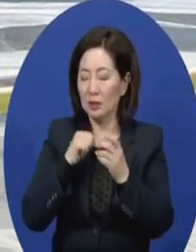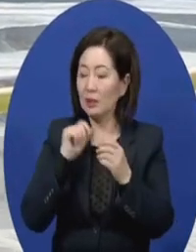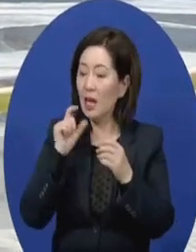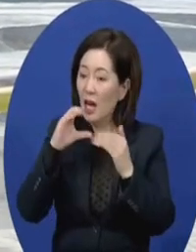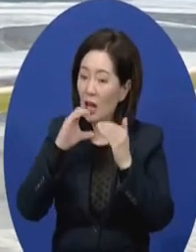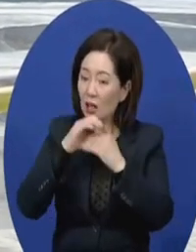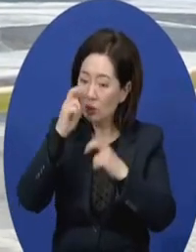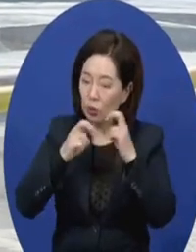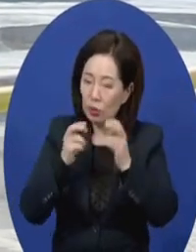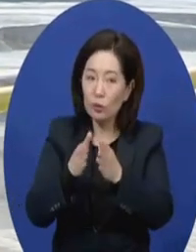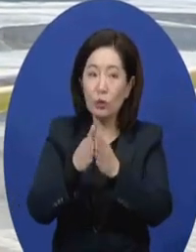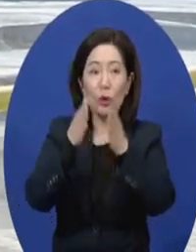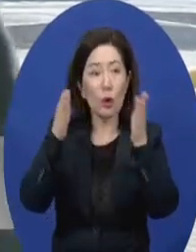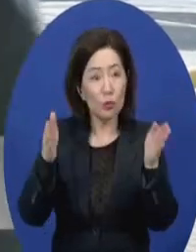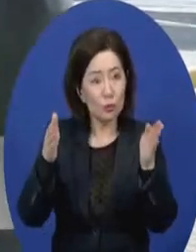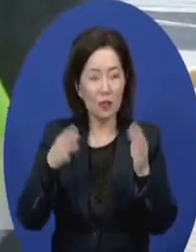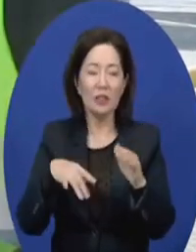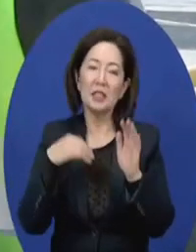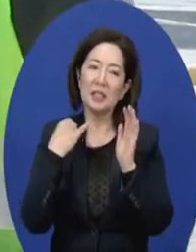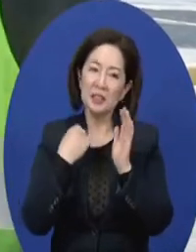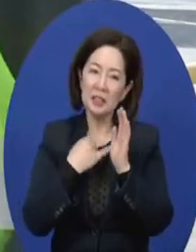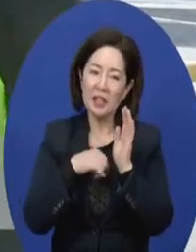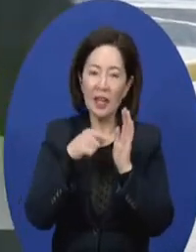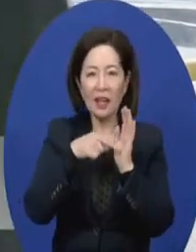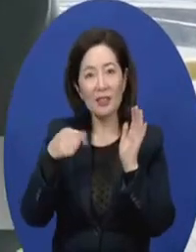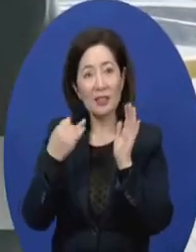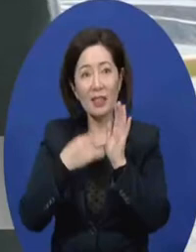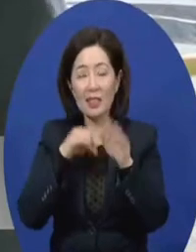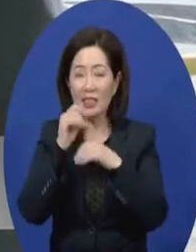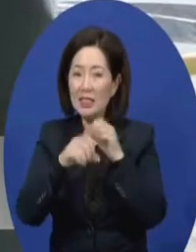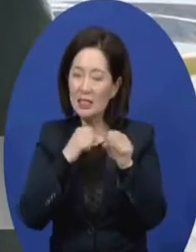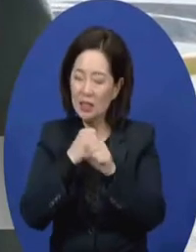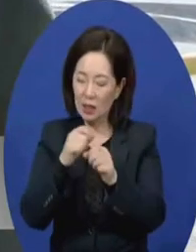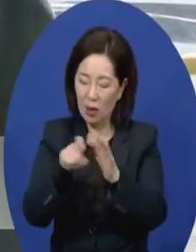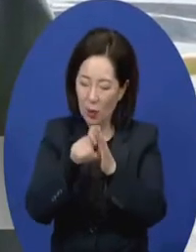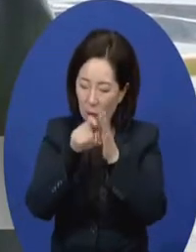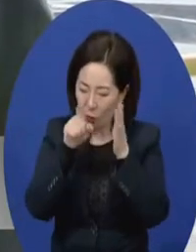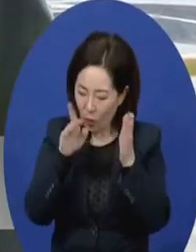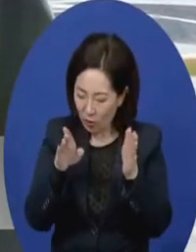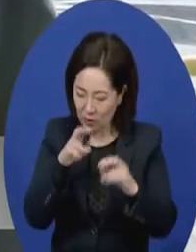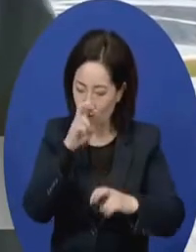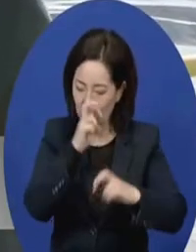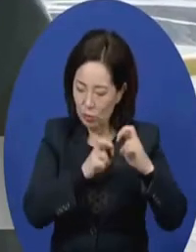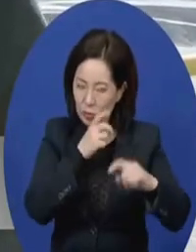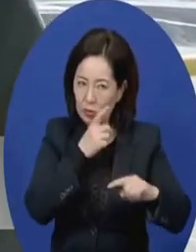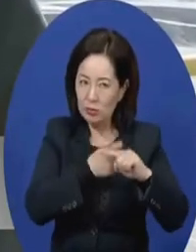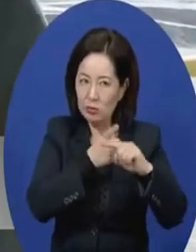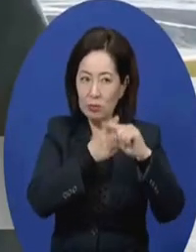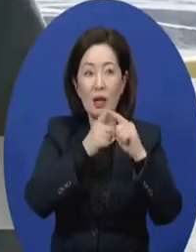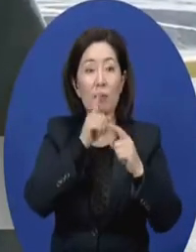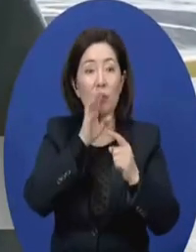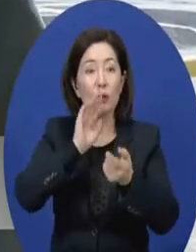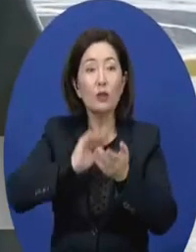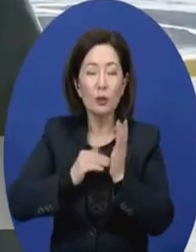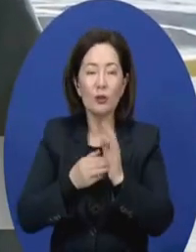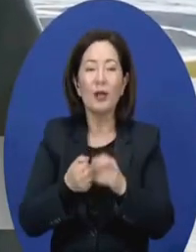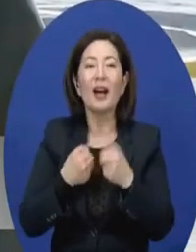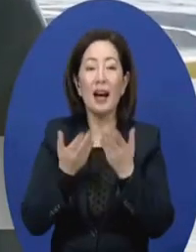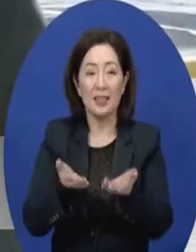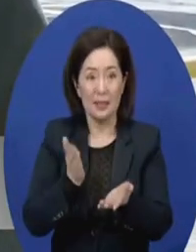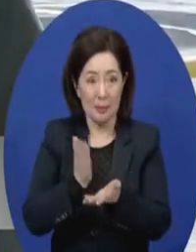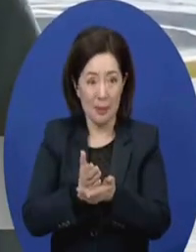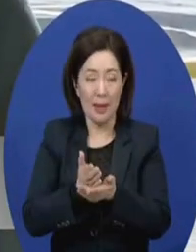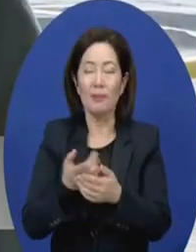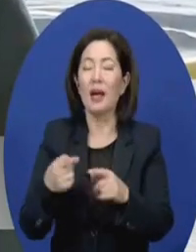одоо өргөтгөж за нэг 60-аас 70 жилээр одоо үйлдвэрлэл олборлолт бол одоо нэмэгдэх ийм төлөвлөгөөг одоо бас гаргасан